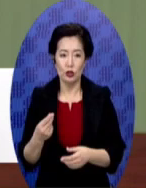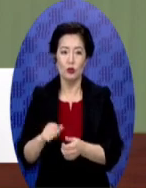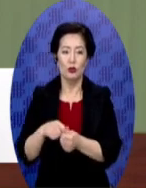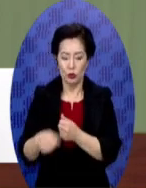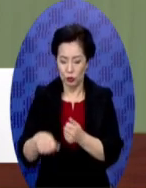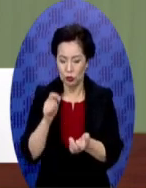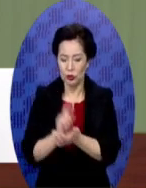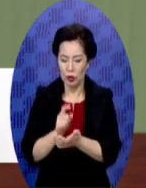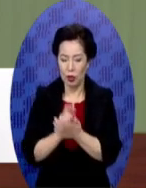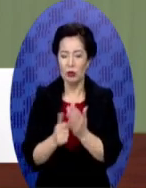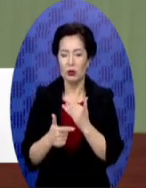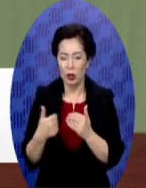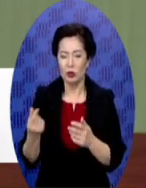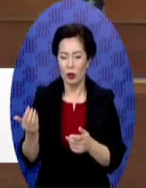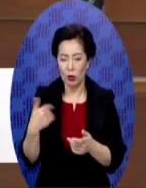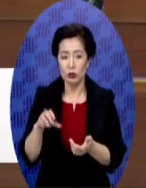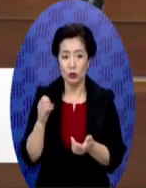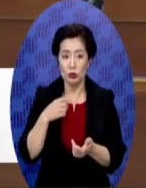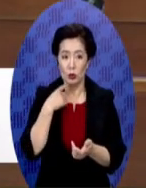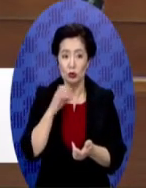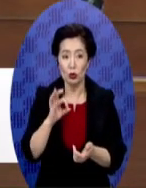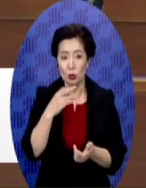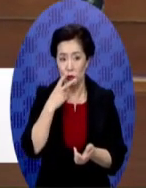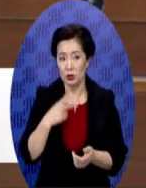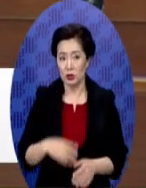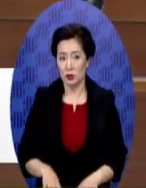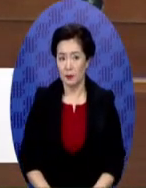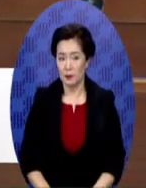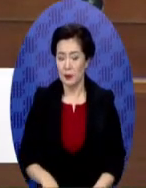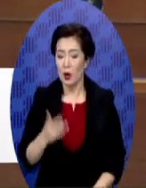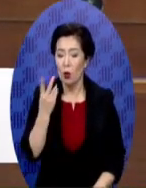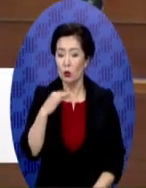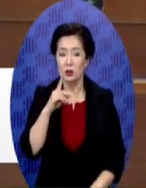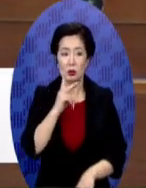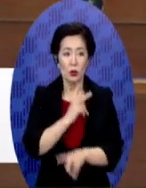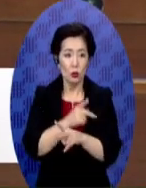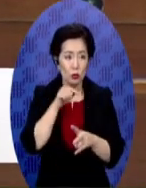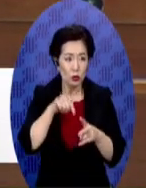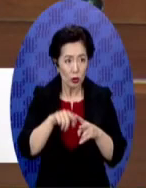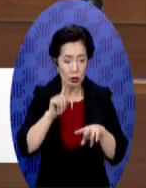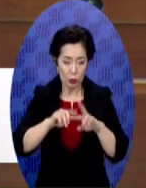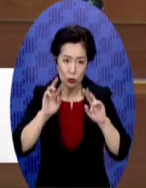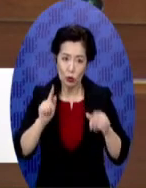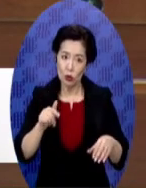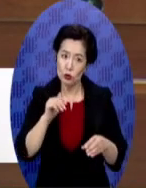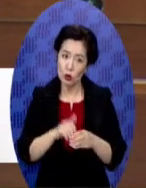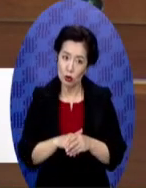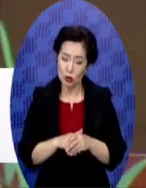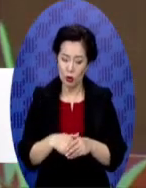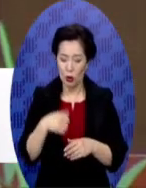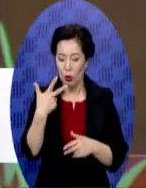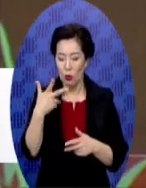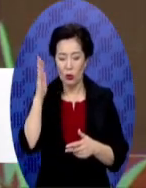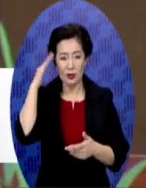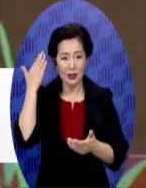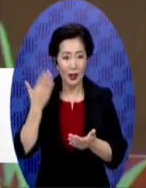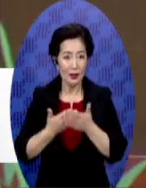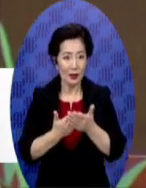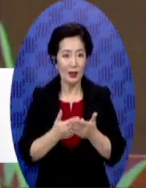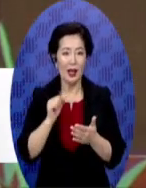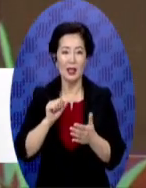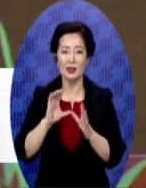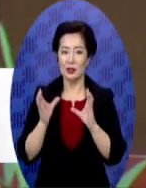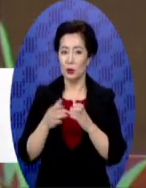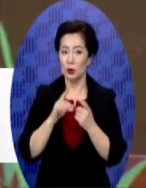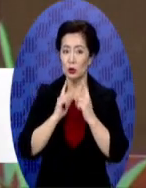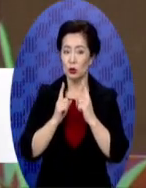дээр байх нь зөв юм а гэж үзэж байгаа. Харин үндсэн хуулийн нэмэлт өөрчлөлтийн төсөлд тусгах үндсэн 3 саналыг ардчилсан намын зөвлөл